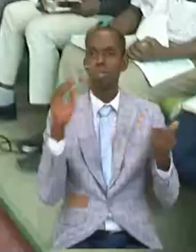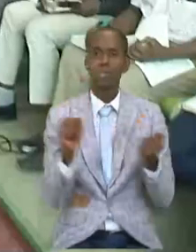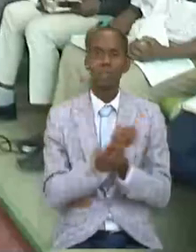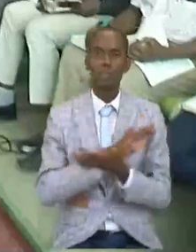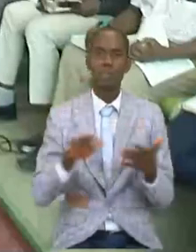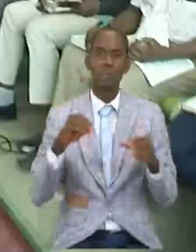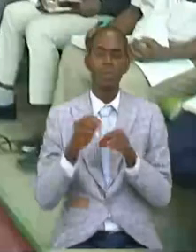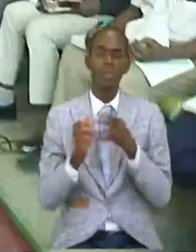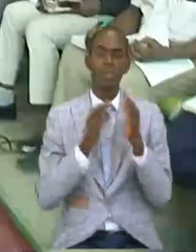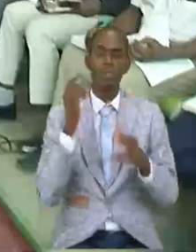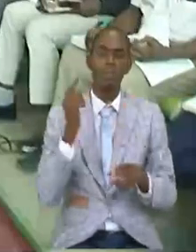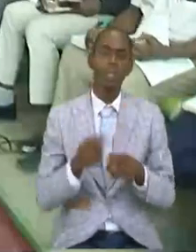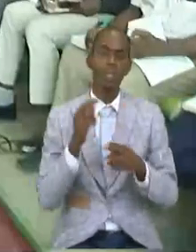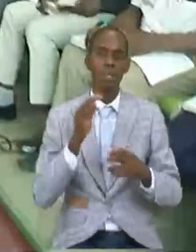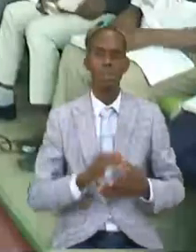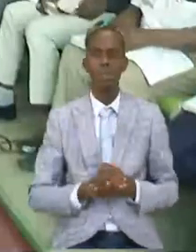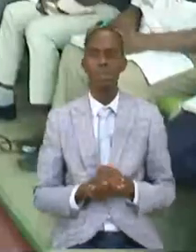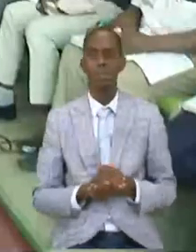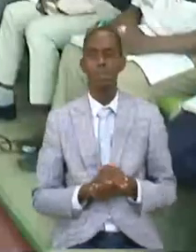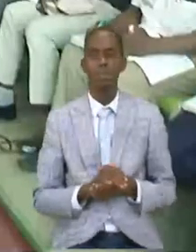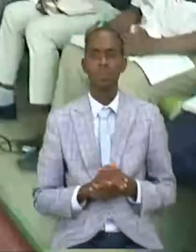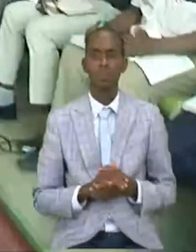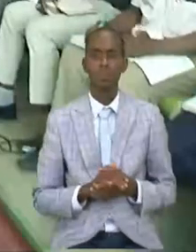est détruite au nom de Jésus-Christ.